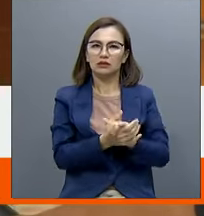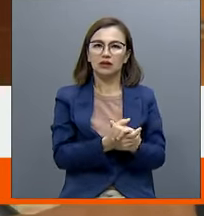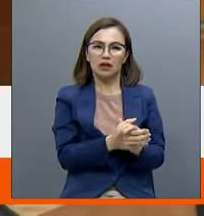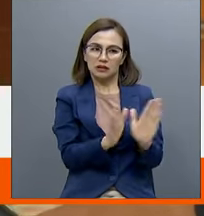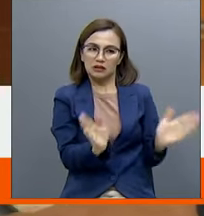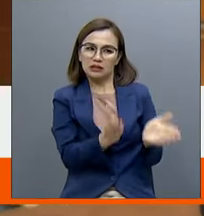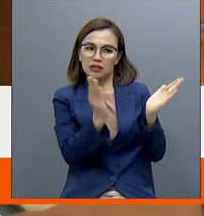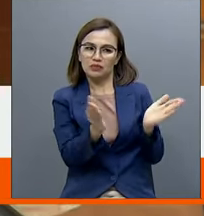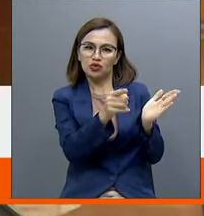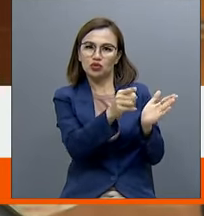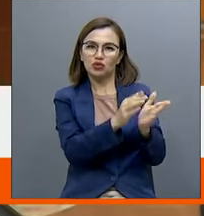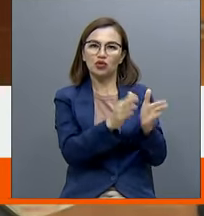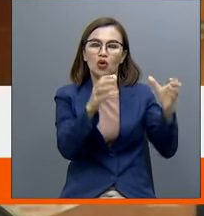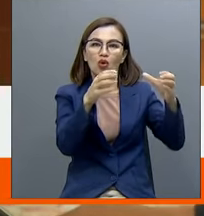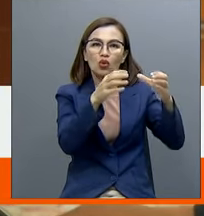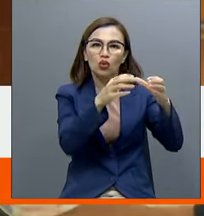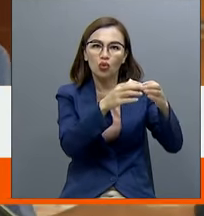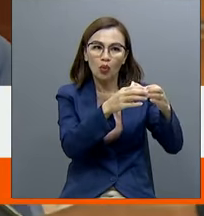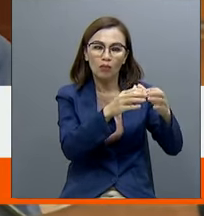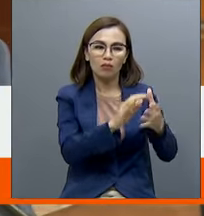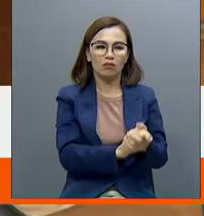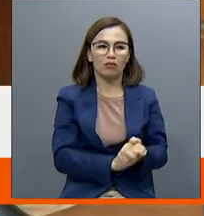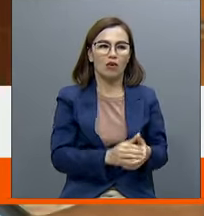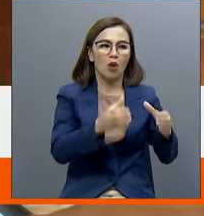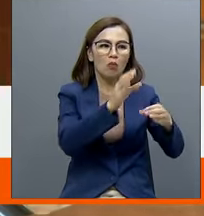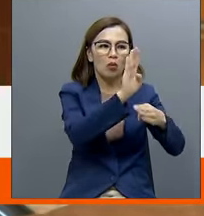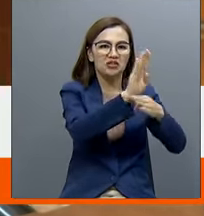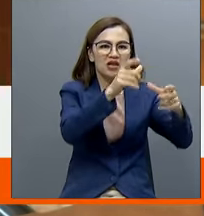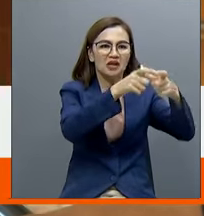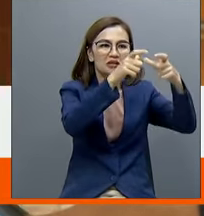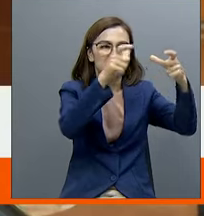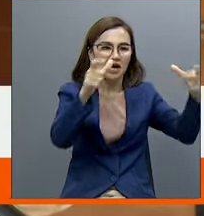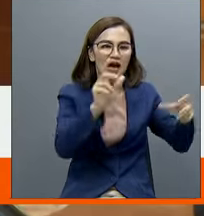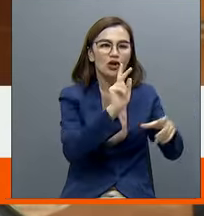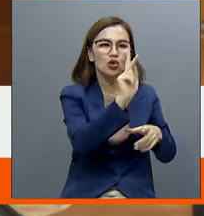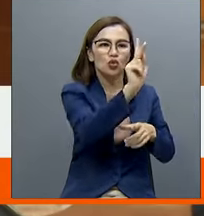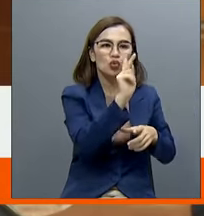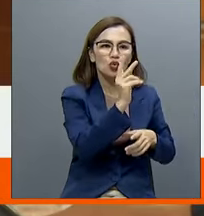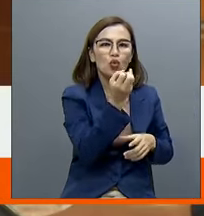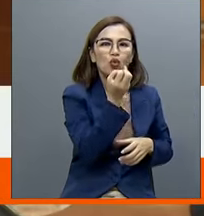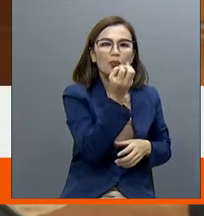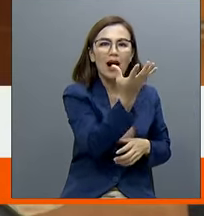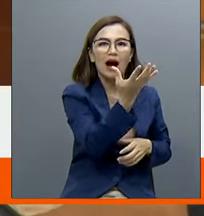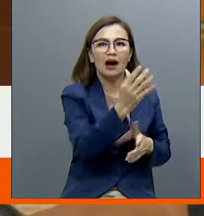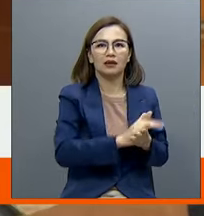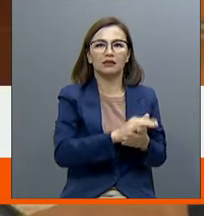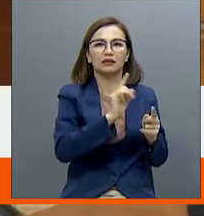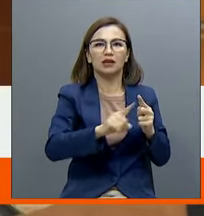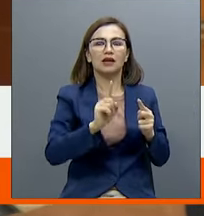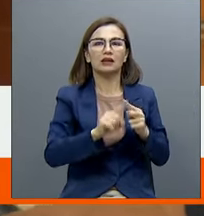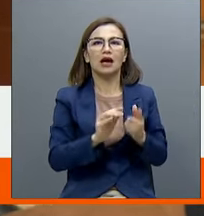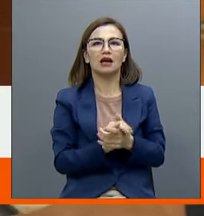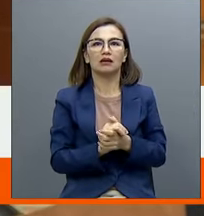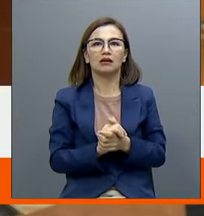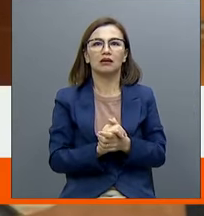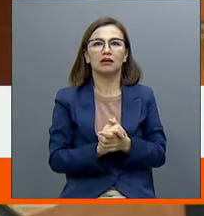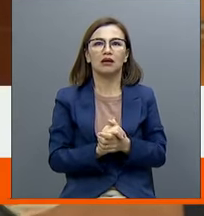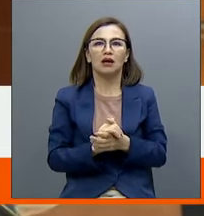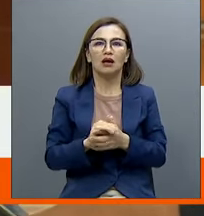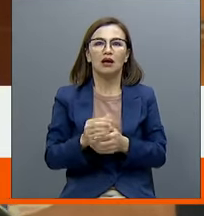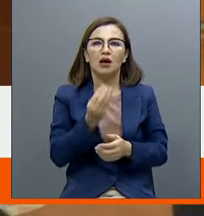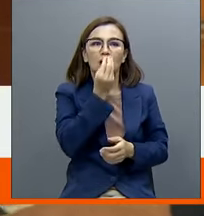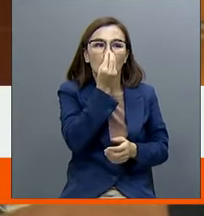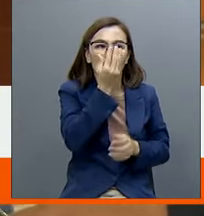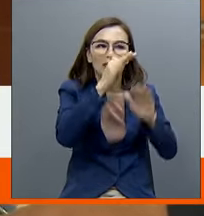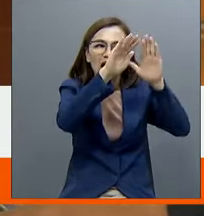เนี้ยเป็นกลุ่มที่เค้าเป็นรายใหญ่หรือเปล่าอใช่มั้ปัญหาก็ไม่คือไม่ได้เข้าถึงแหล่งเงินปัญหาก็คือรถดอกเบี้ย